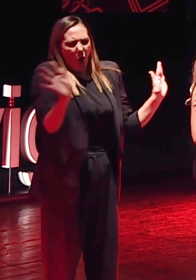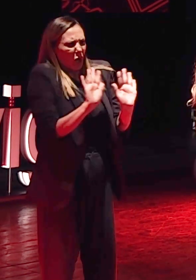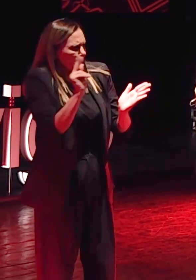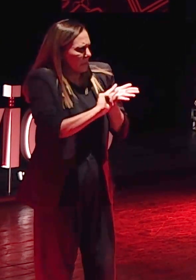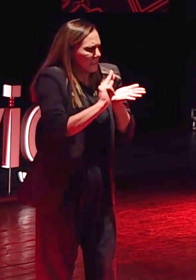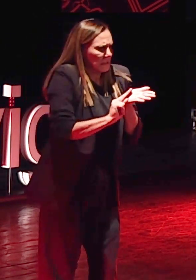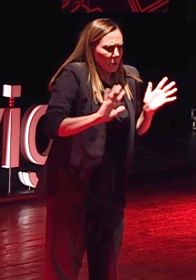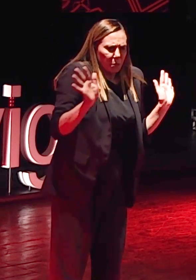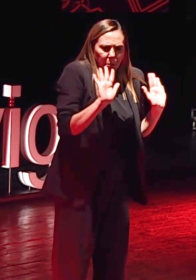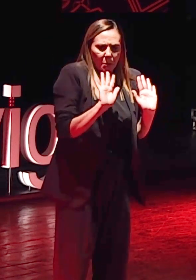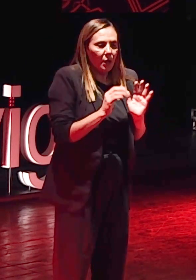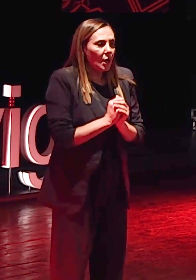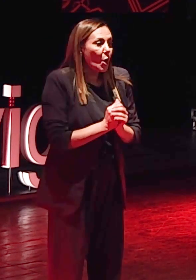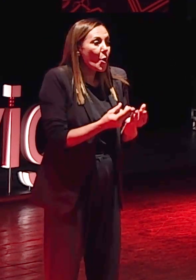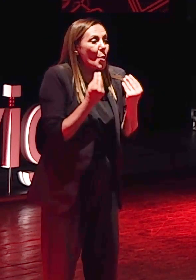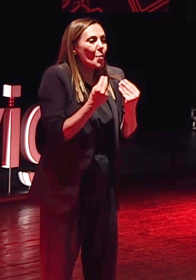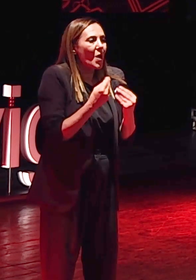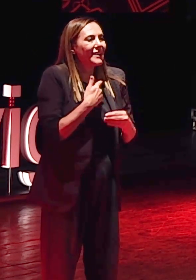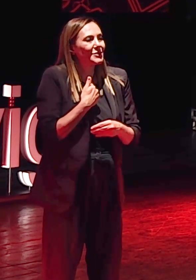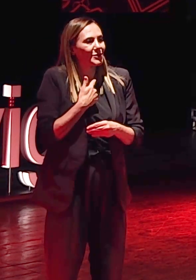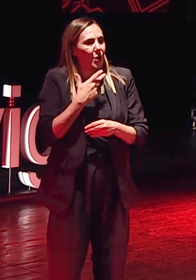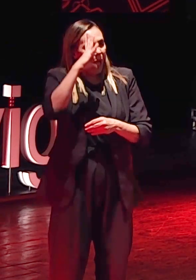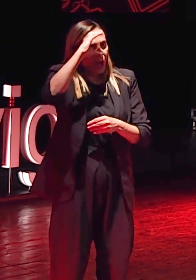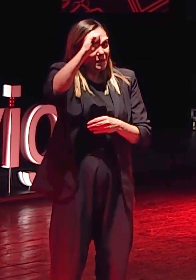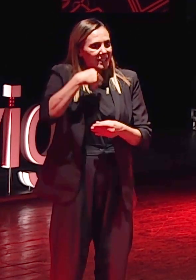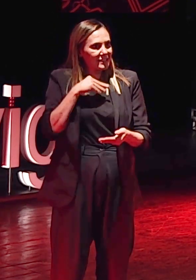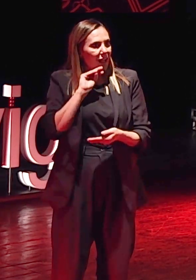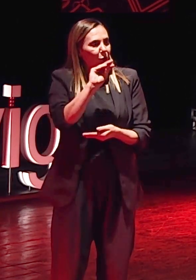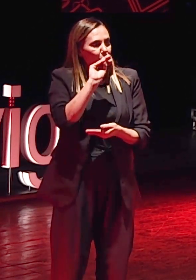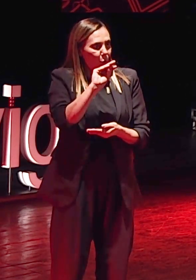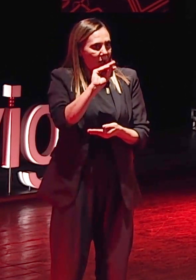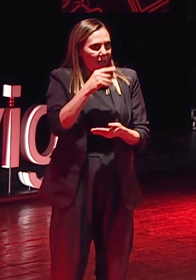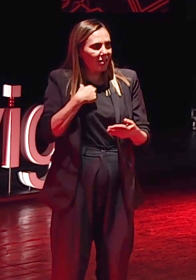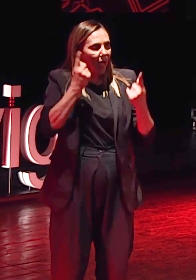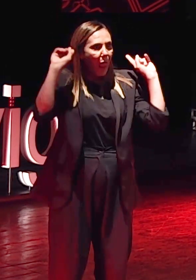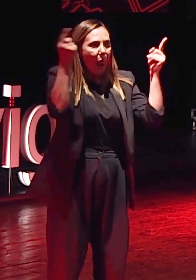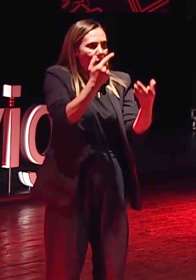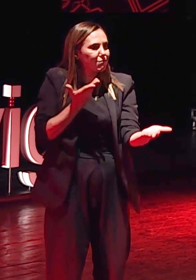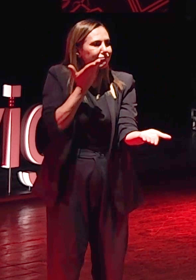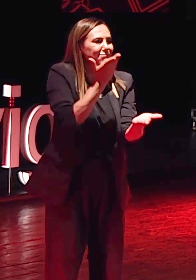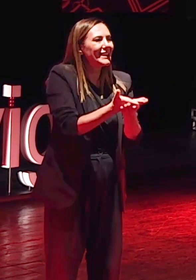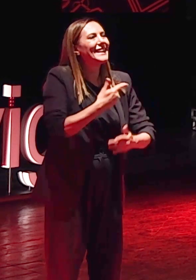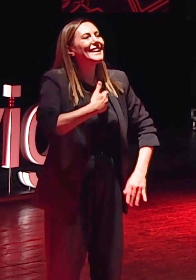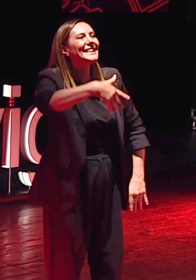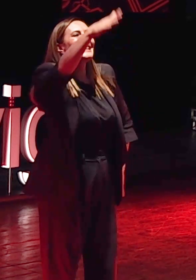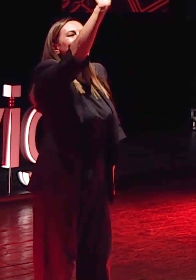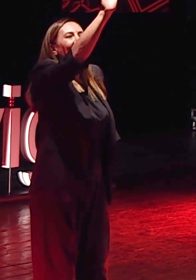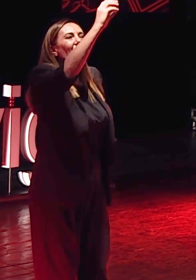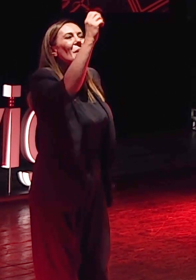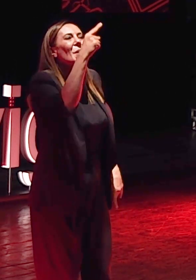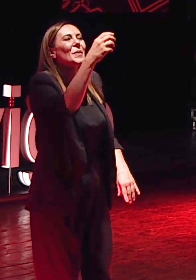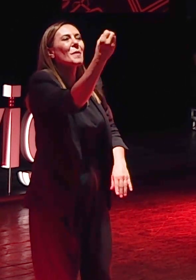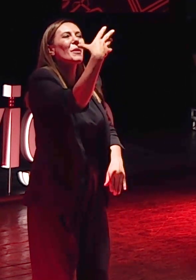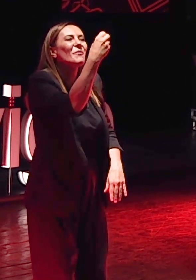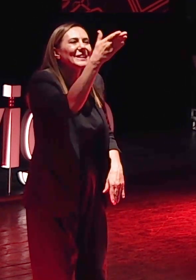orribile quando ho presentato la domanda di laurea nel mio Ateneo saluto il mio professore il mio